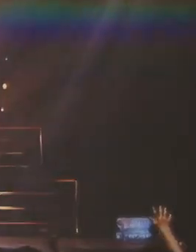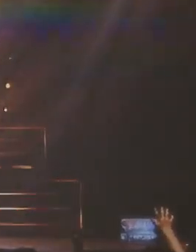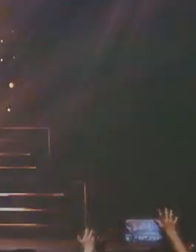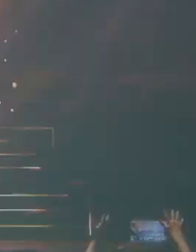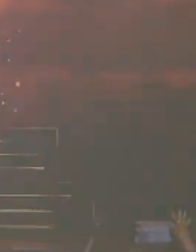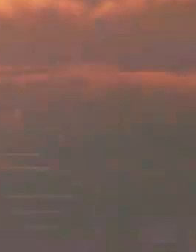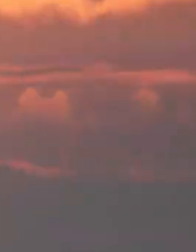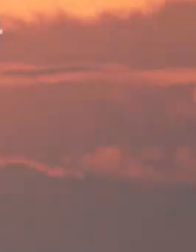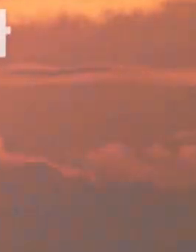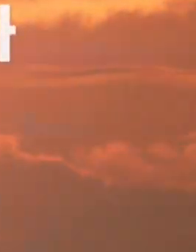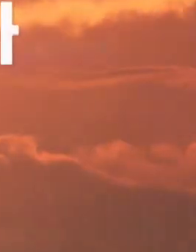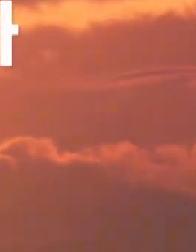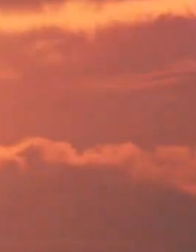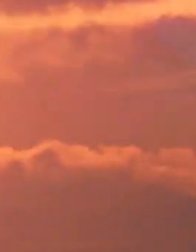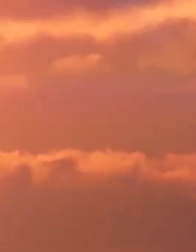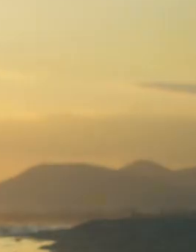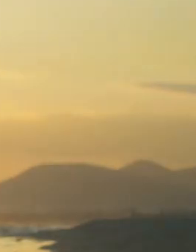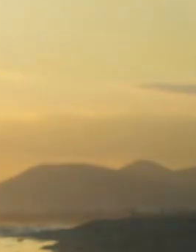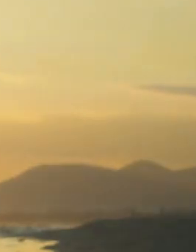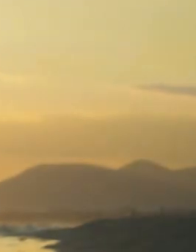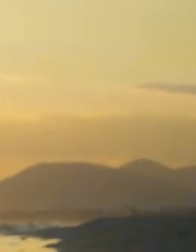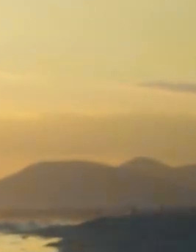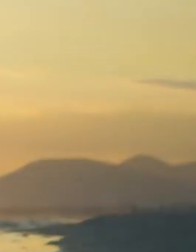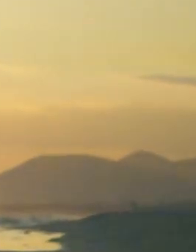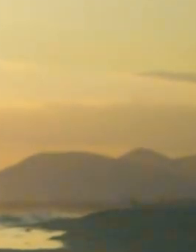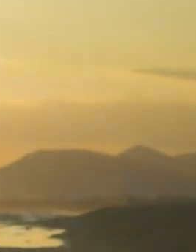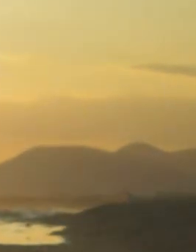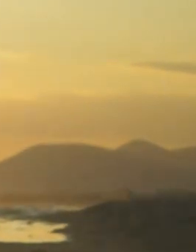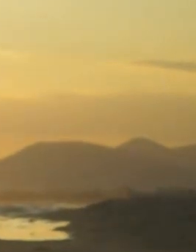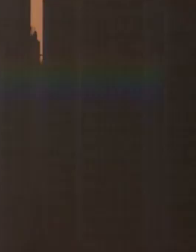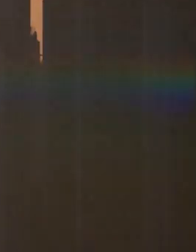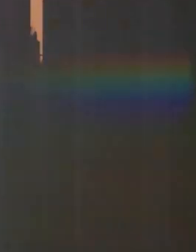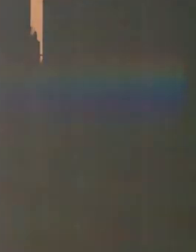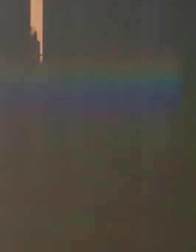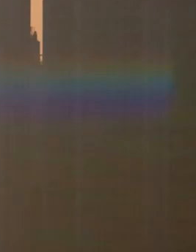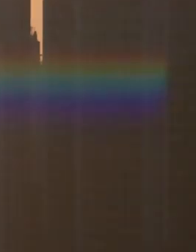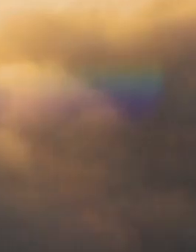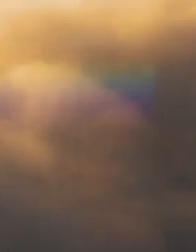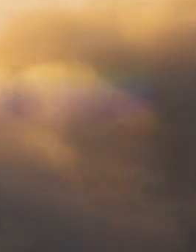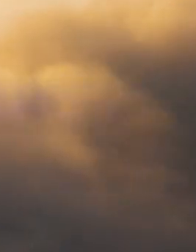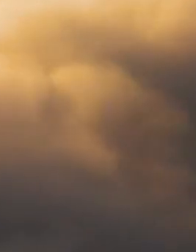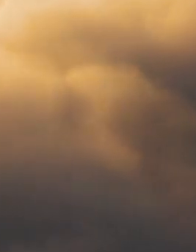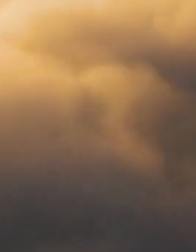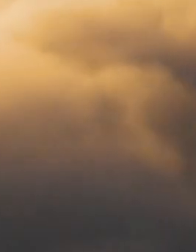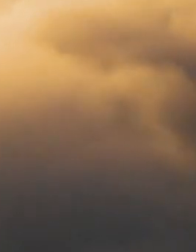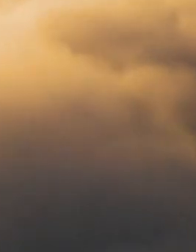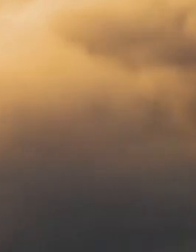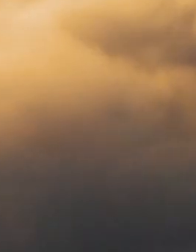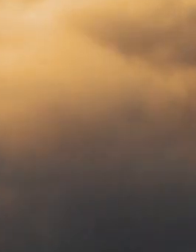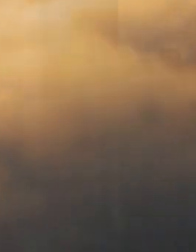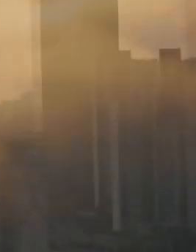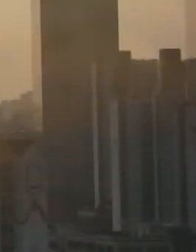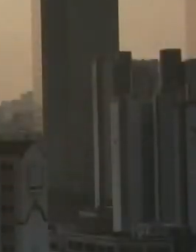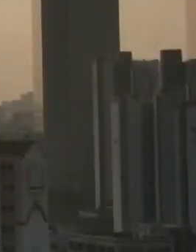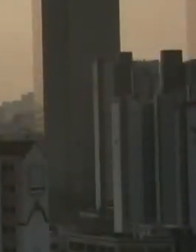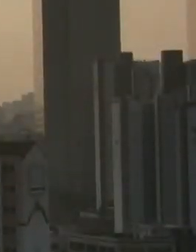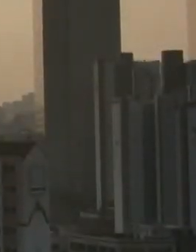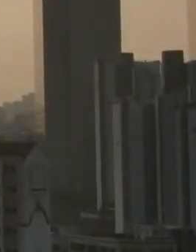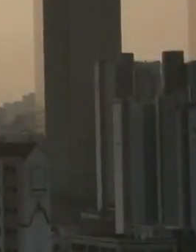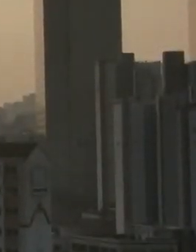때입니다. 기도할 때 가정이 회복되고 나라가 회복되는 역사가 일어날 것입니다.